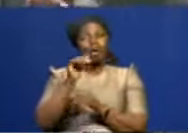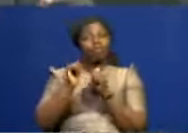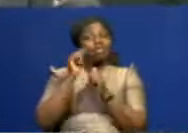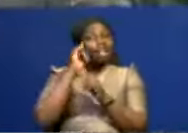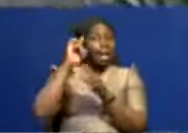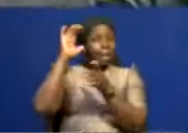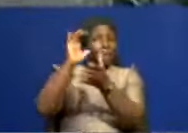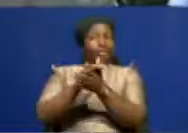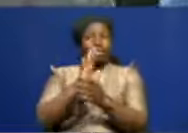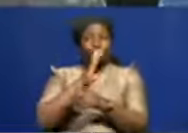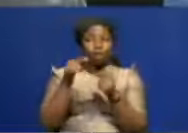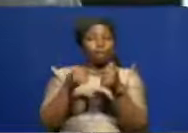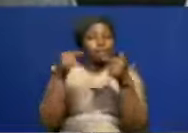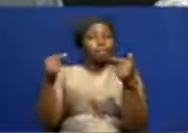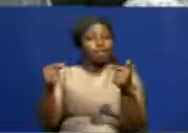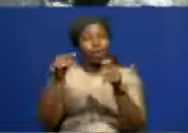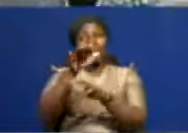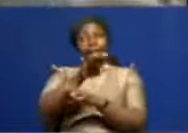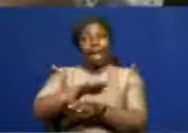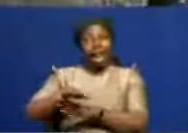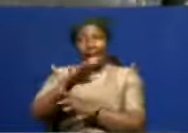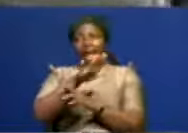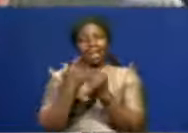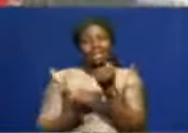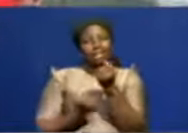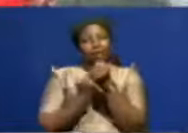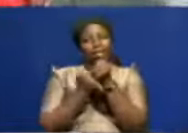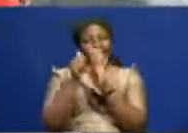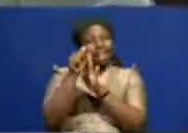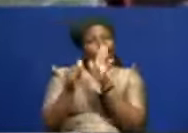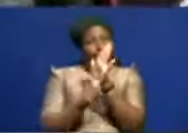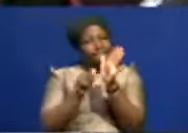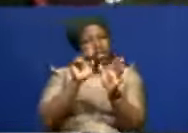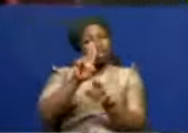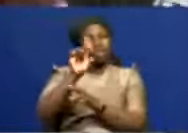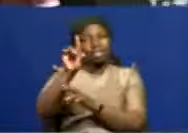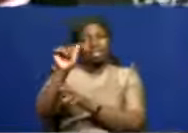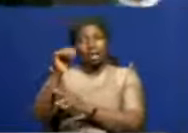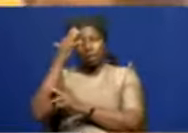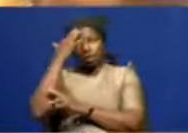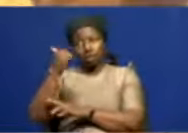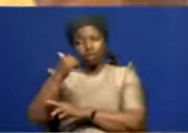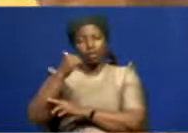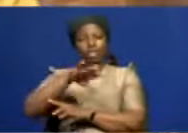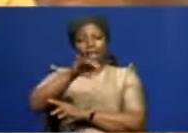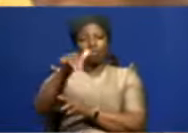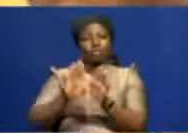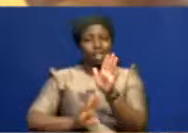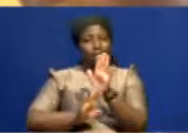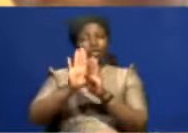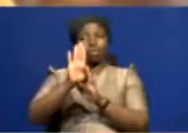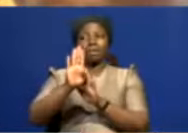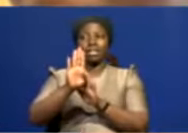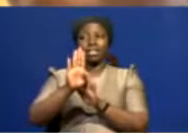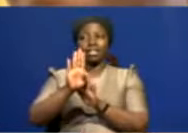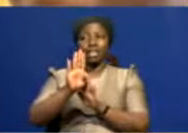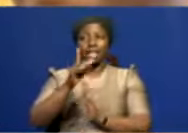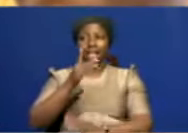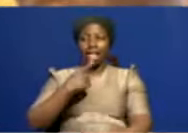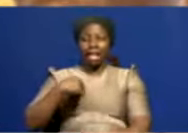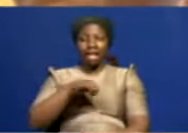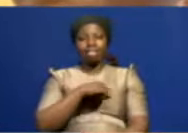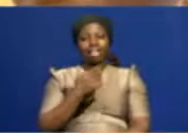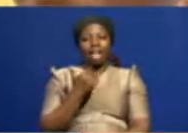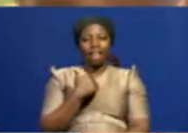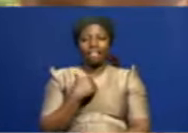upinzani na kuunga mkono ajenda ya chama cha UDA kwa ajili ya maendeleo ya kaunti hiyo. Anasema kwamba tumeenda kuchukulia